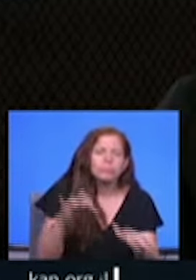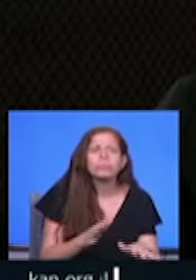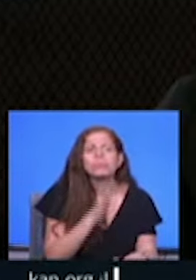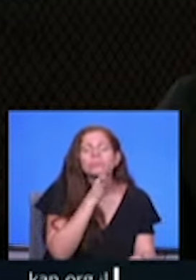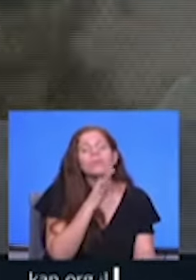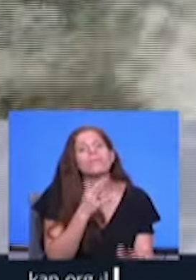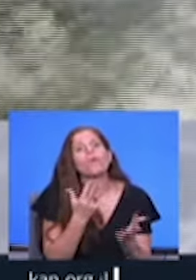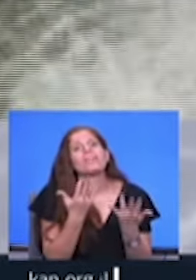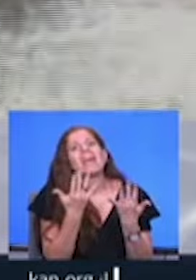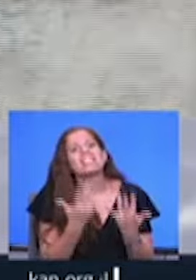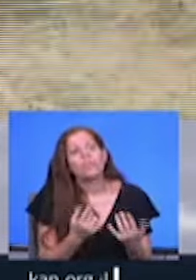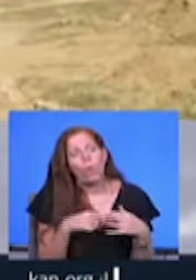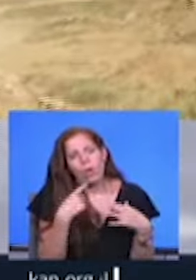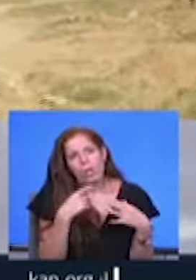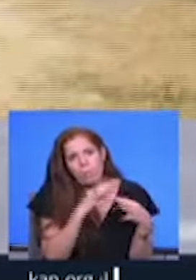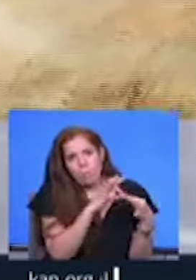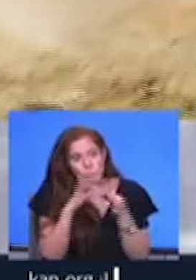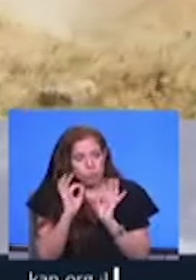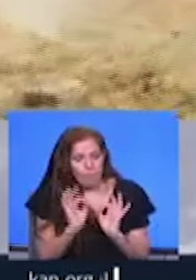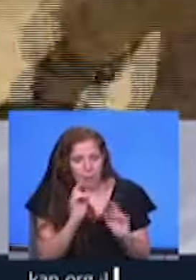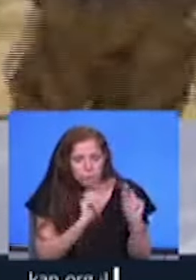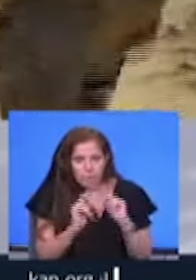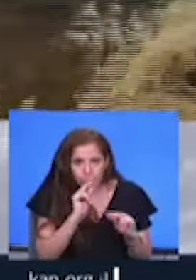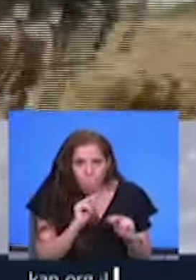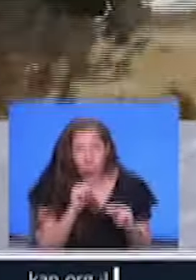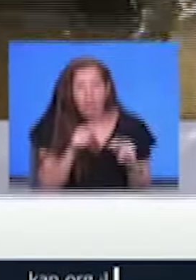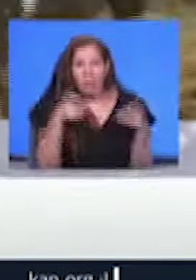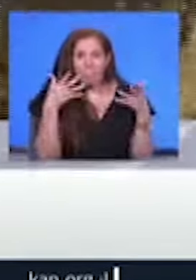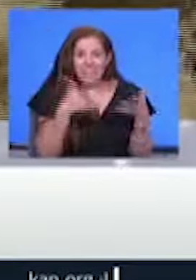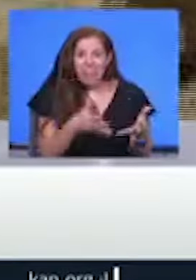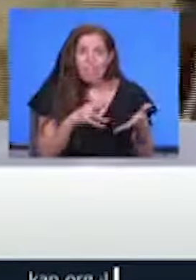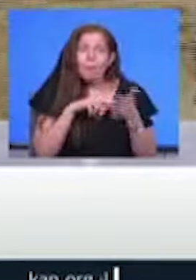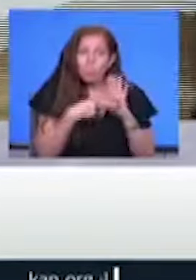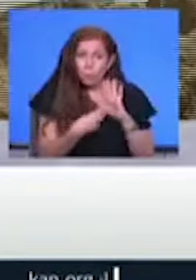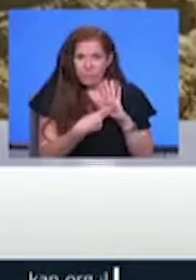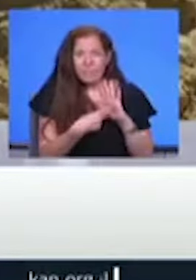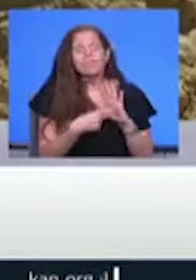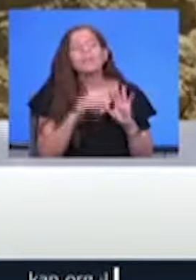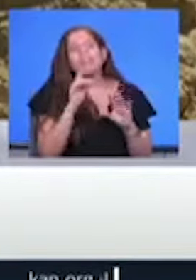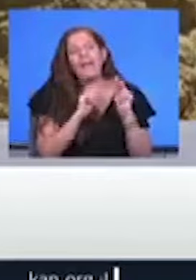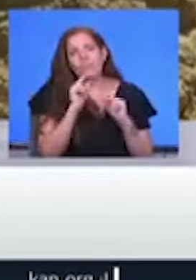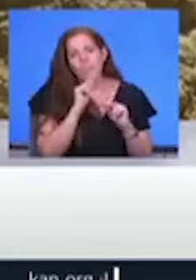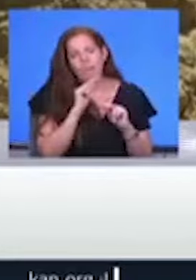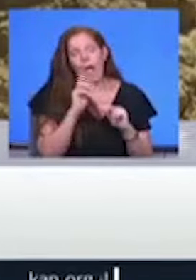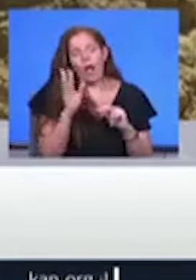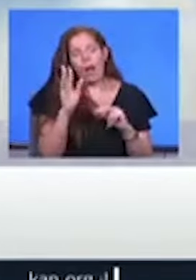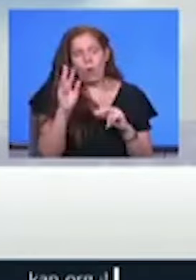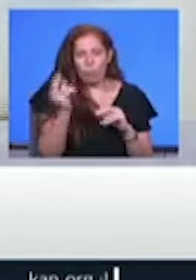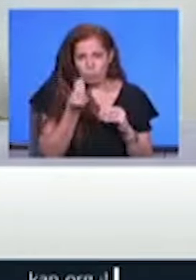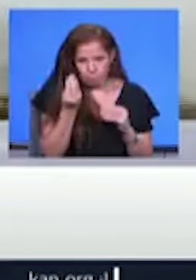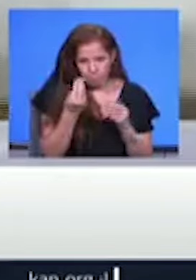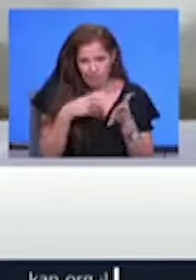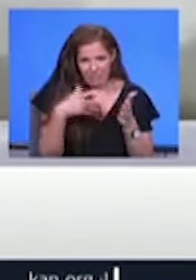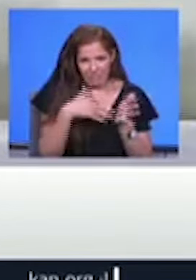ספור התבטאויות שממש מדברות על המתקפה המתוכננת. תכף נדבר על עוד פן בתחקיר שלך.